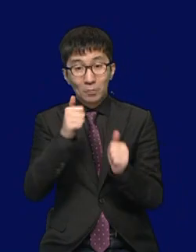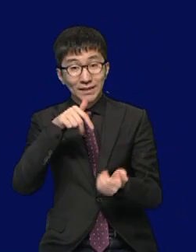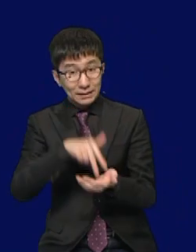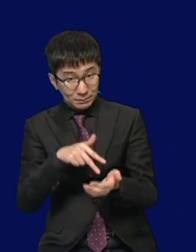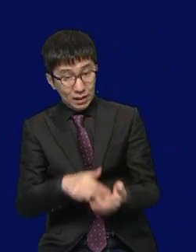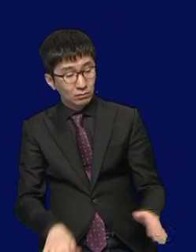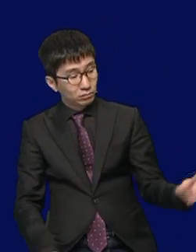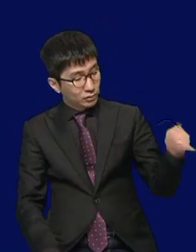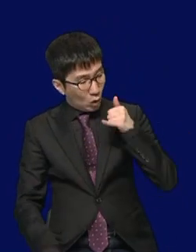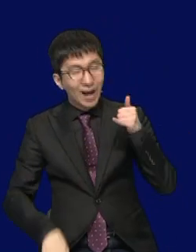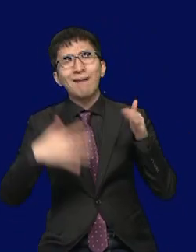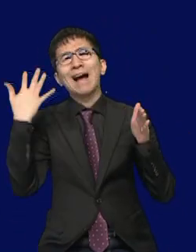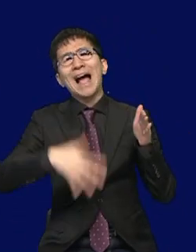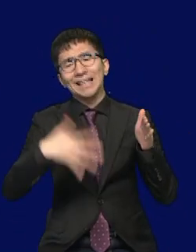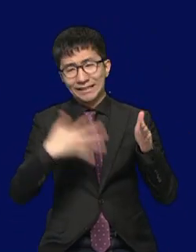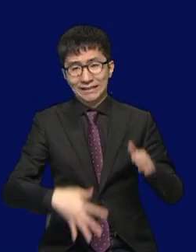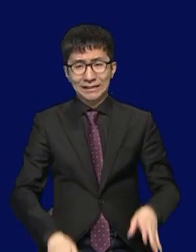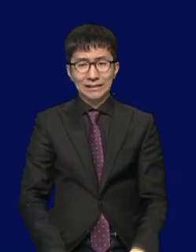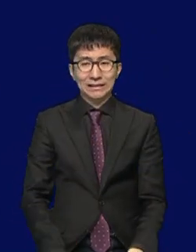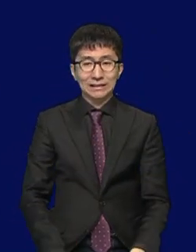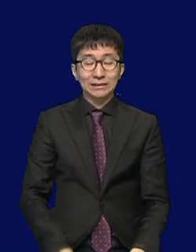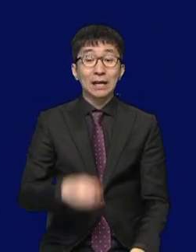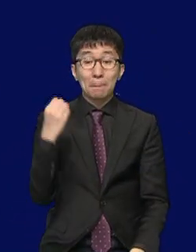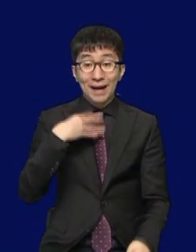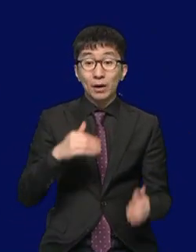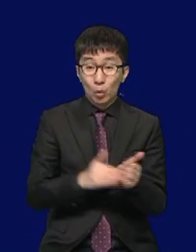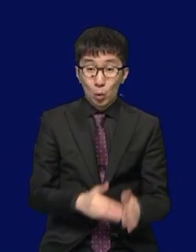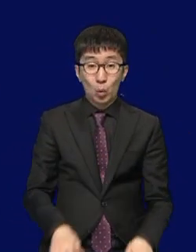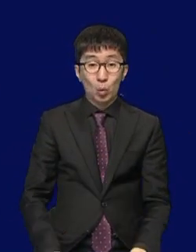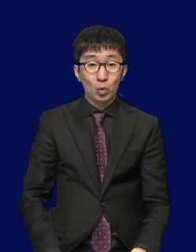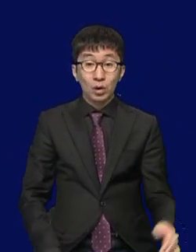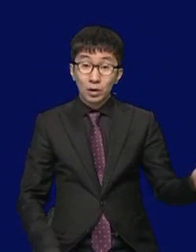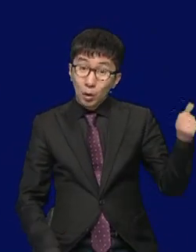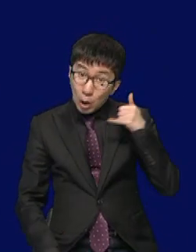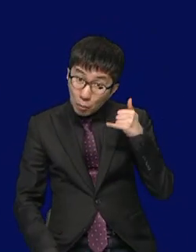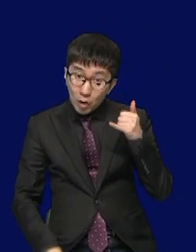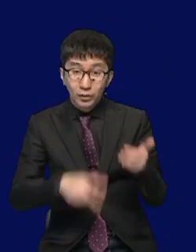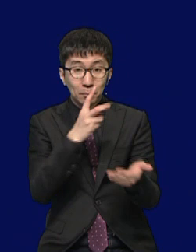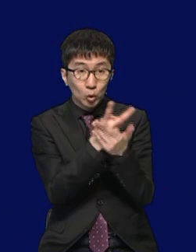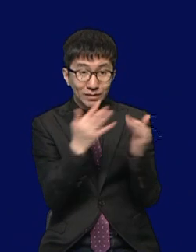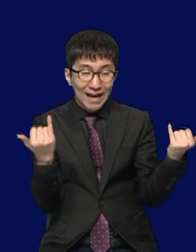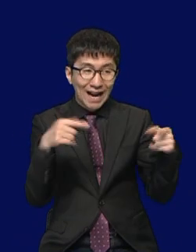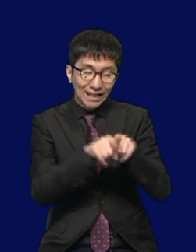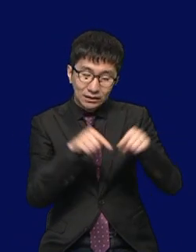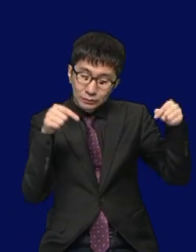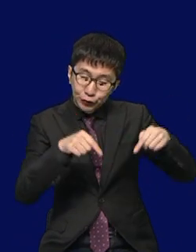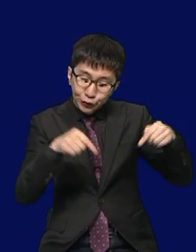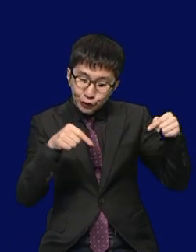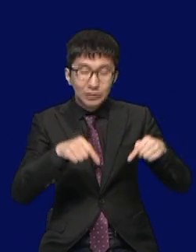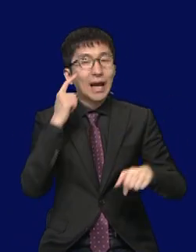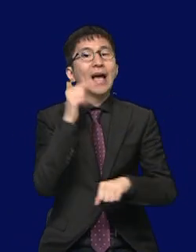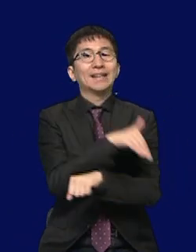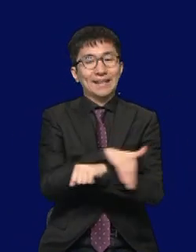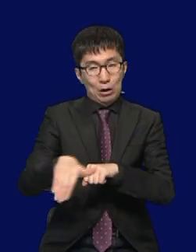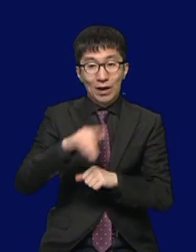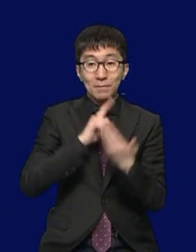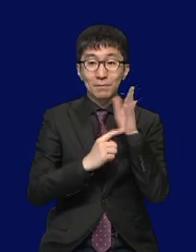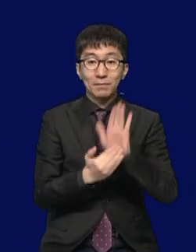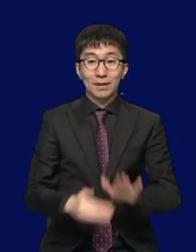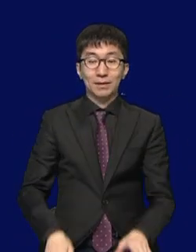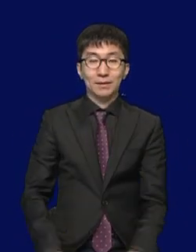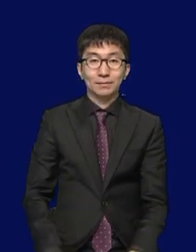아직 이 대표 측에서 공식 연락이 온 건 없다면서 연락이 오면 변호인을 통해 출석 날짜 등을